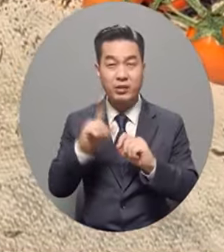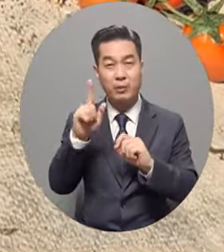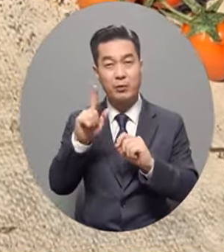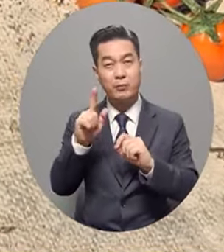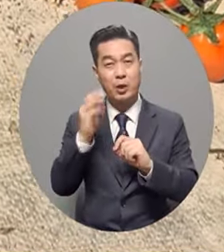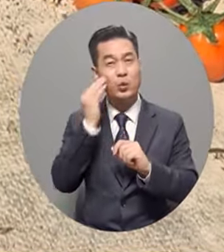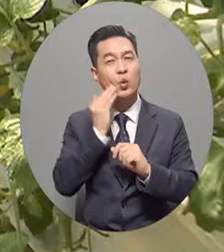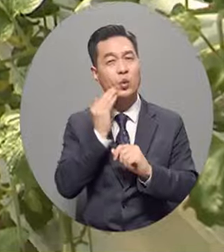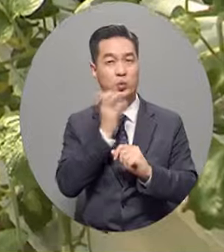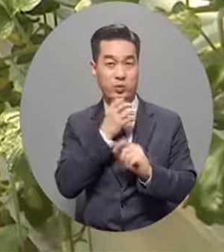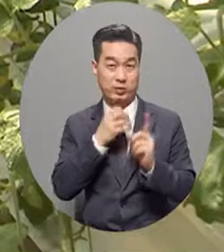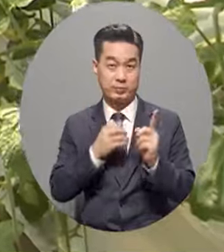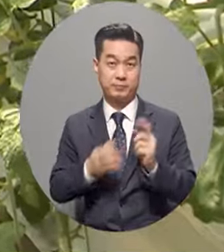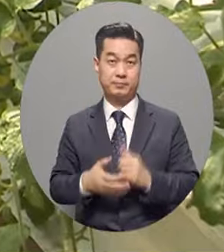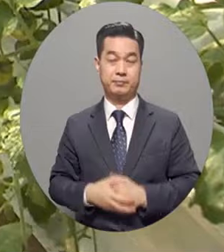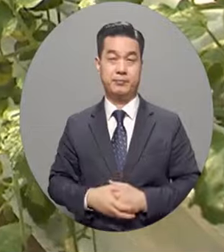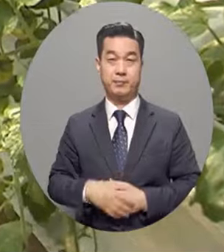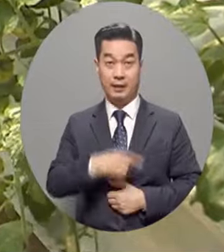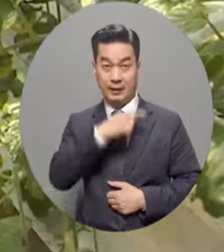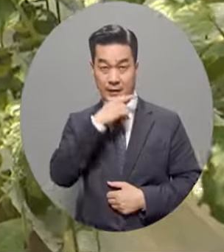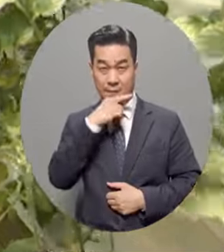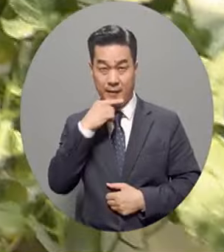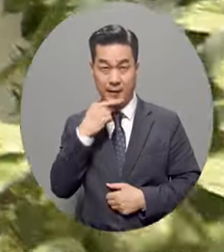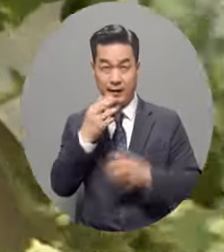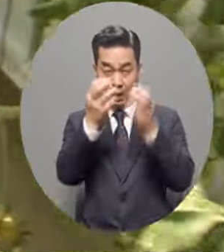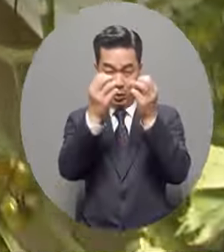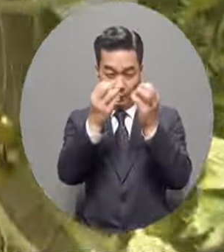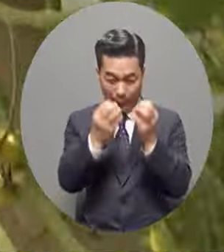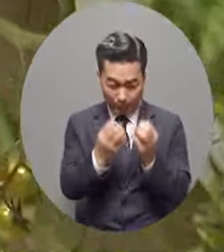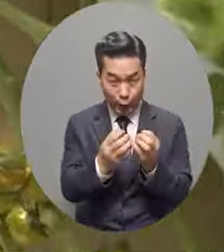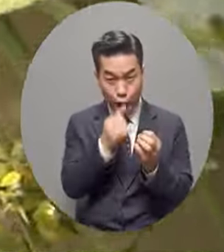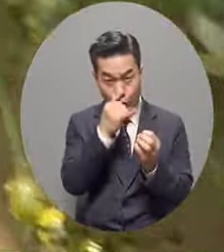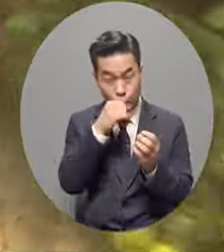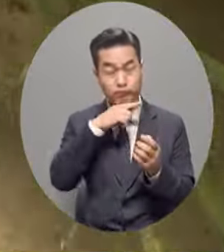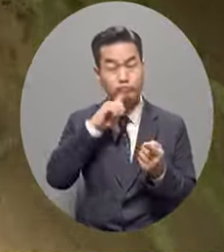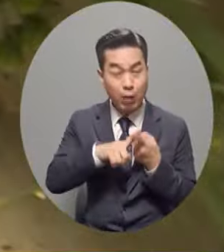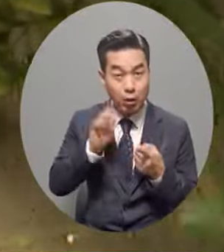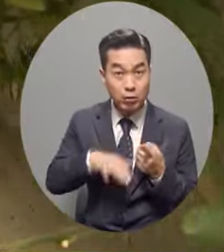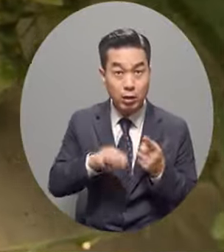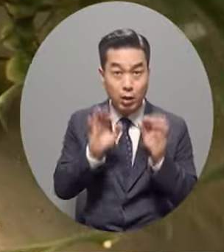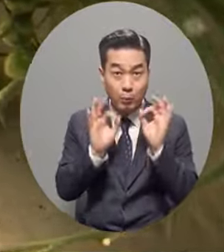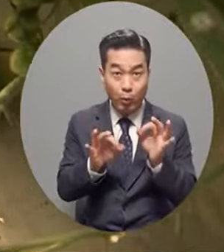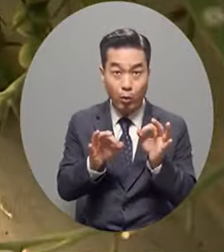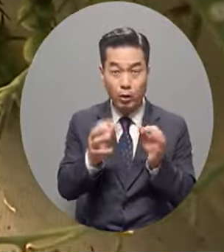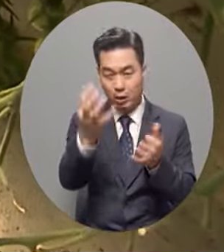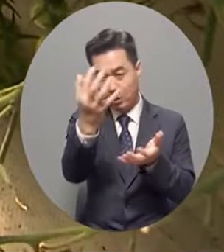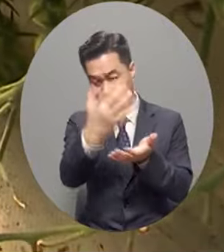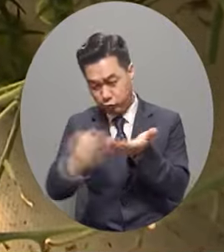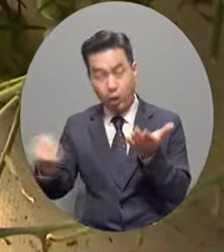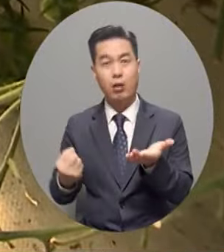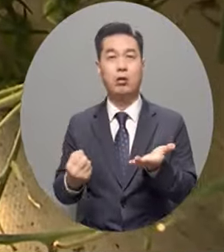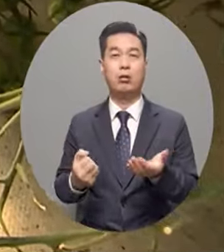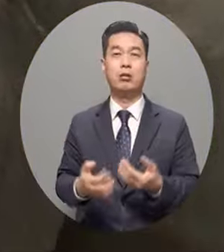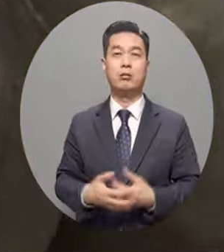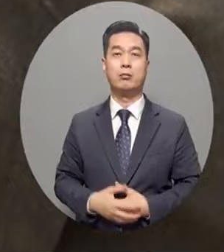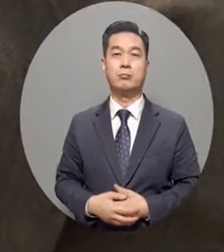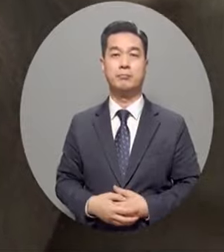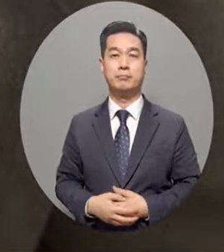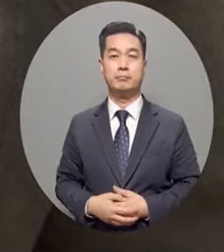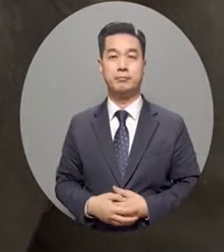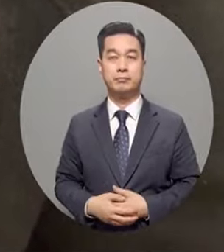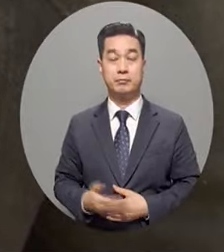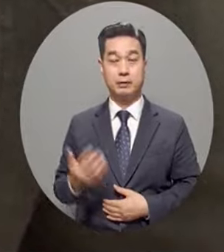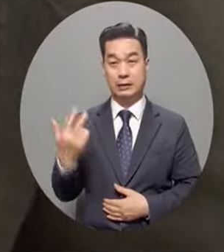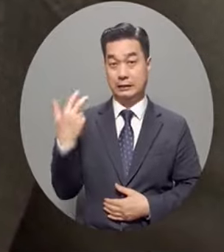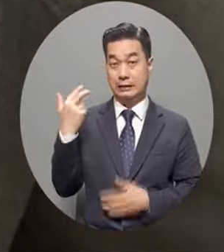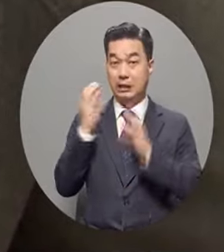설익었습니다. 빨갛게 익은 토마토들이 주렁주렁 달려있어야 하지만 줄기는 이렇게 비어있습니다. 지난 주말